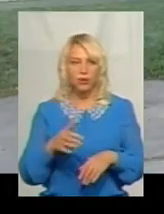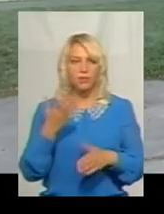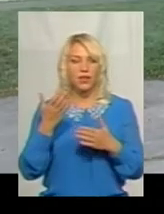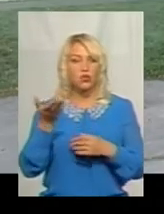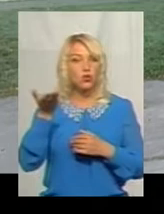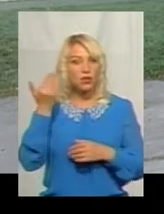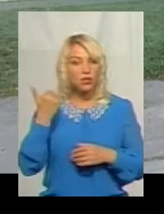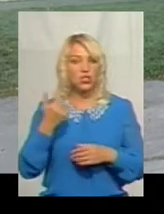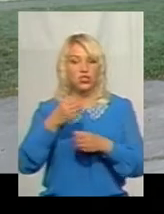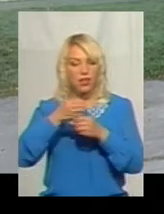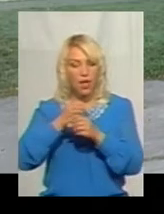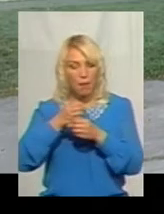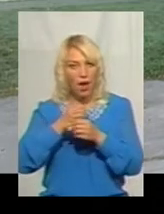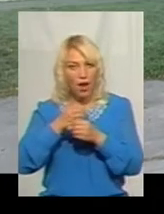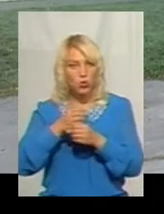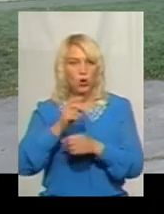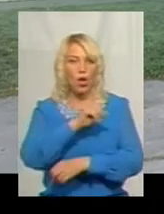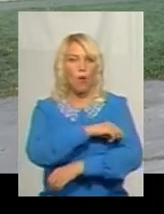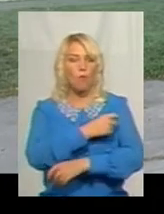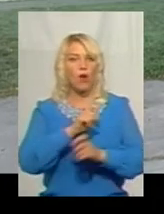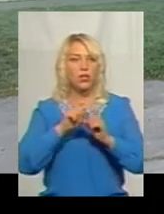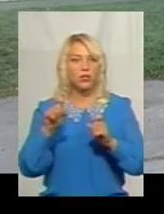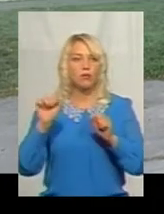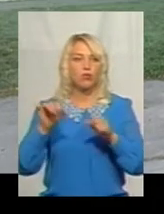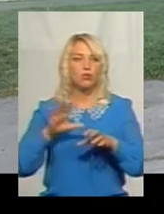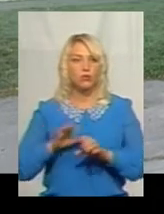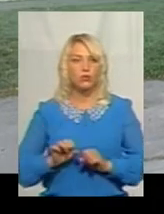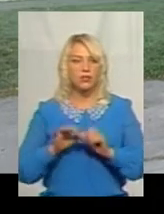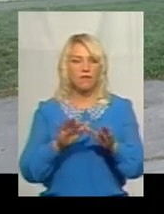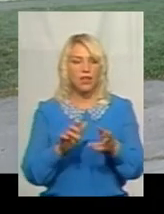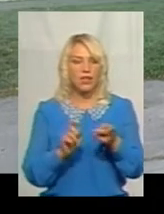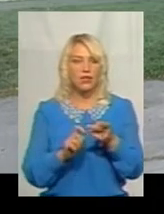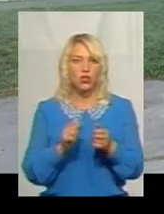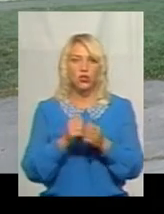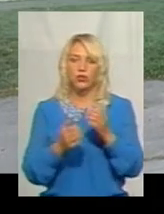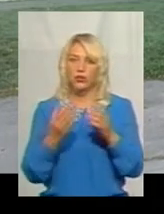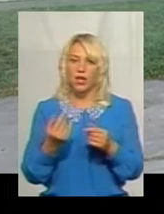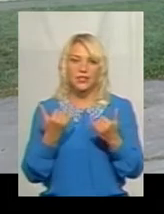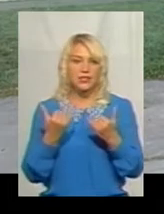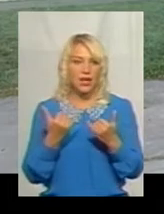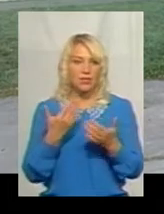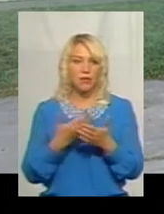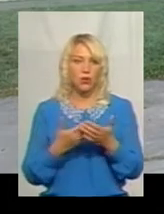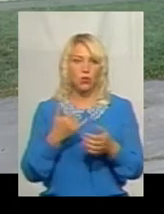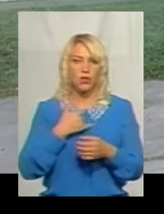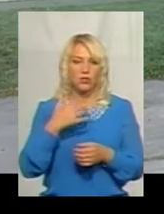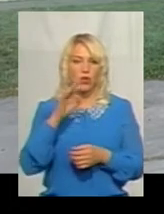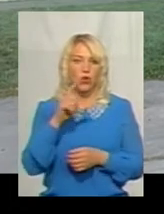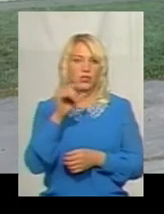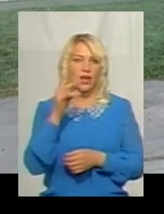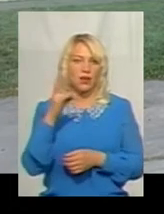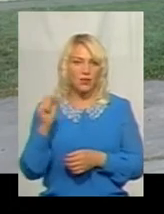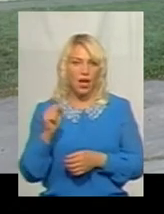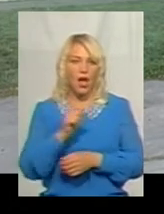раніше в лабораторіях, так в поліклініках, можна було здавати аналізи щодня, то зараз, наприклад, у нас на Озерній в